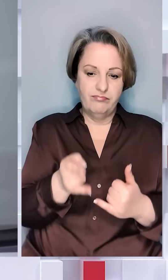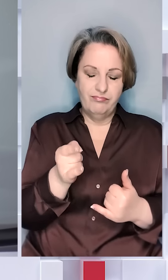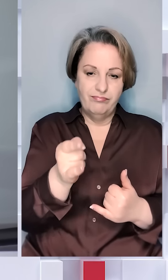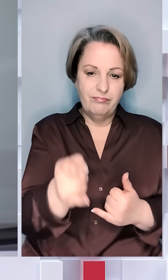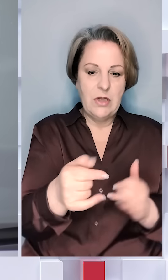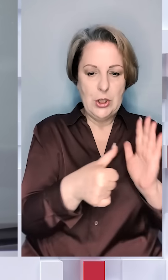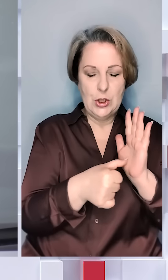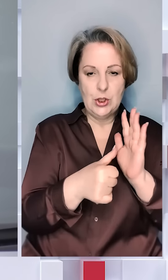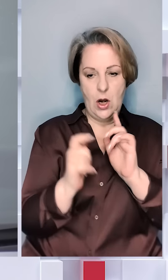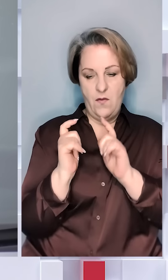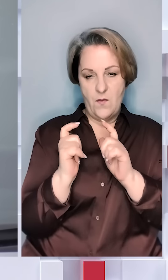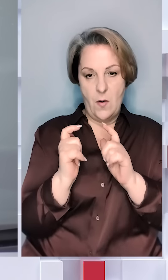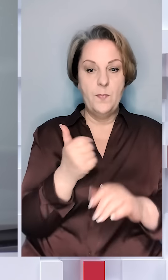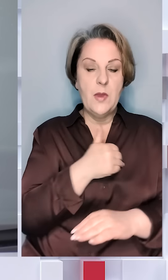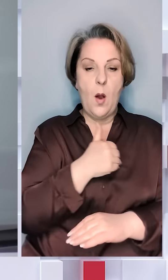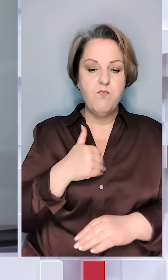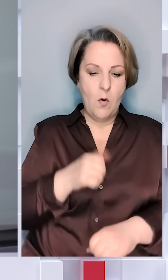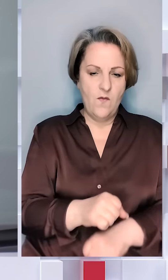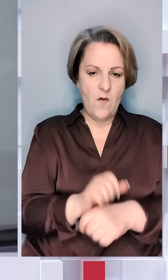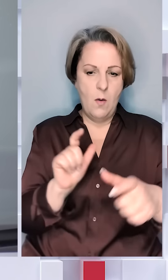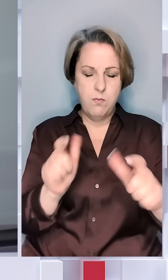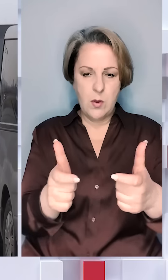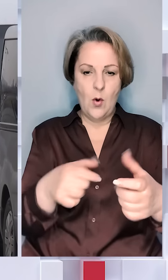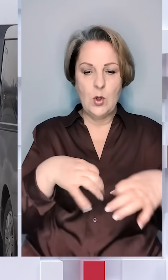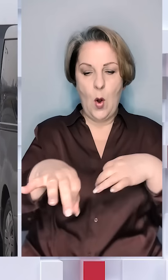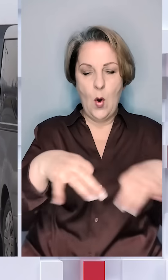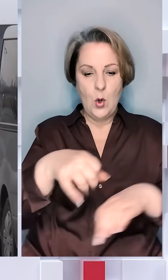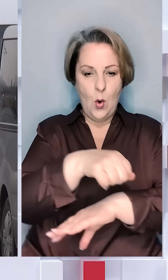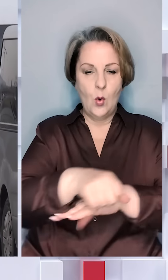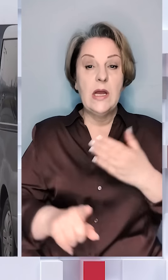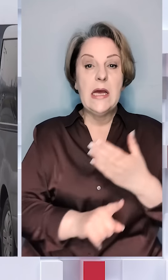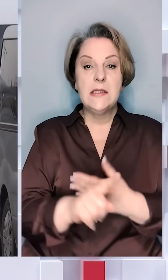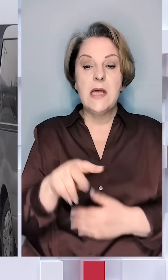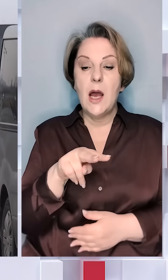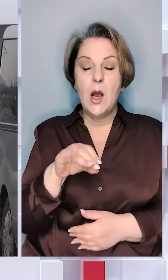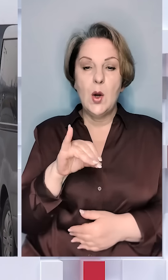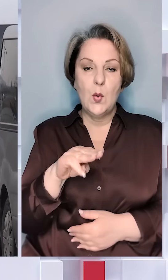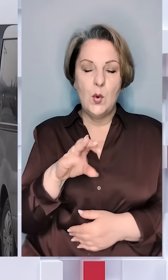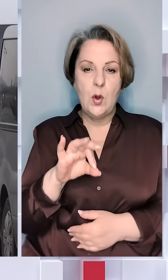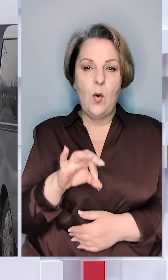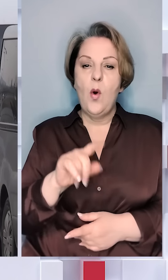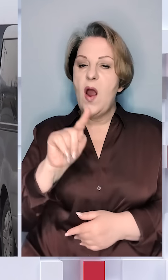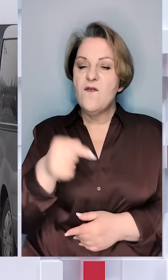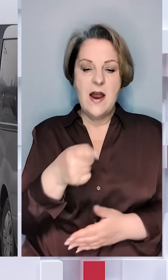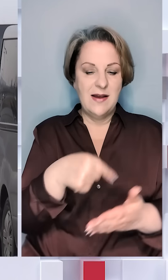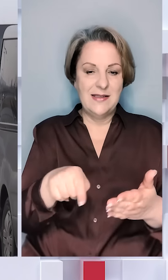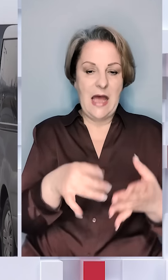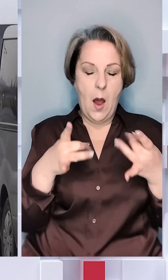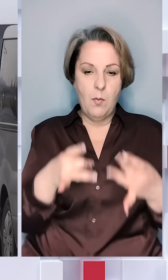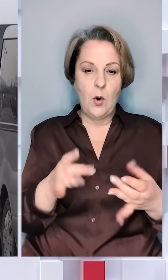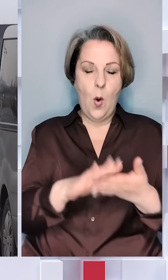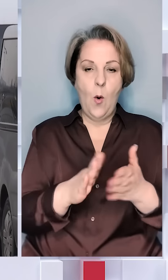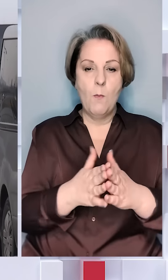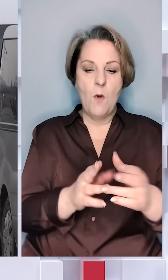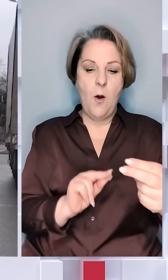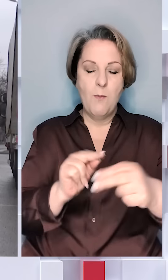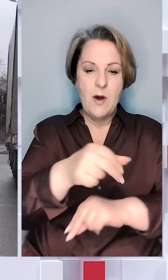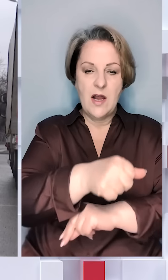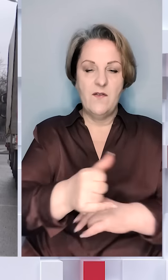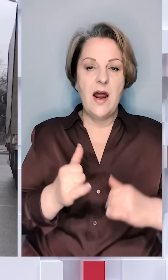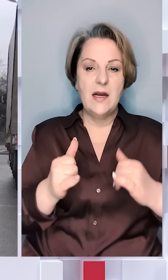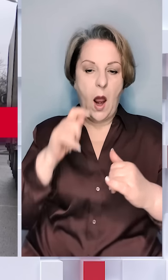близько 600 фур. Польські страйкарі блокують рух на кордоні ще з лютого. Вони вимагають скасувати спрощені умови перетину для